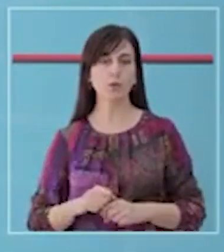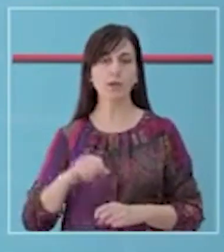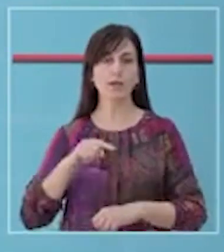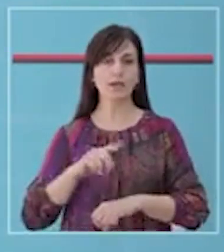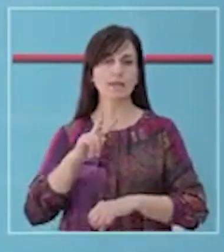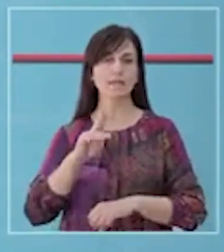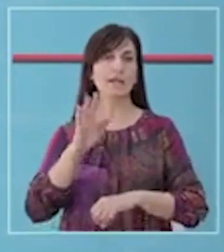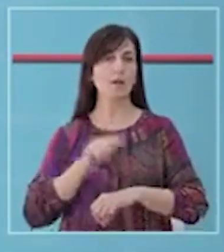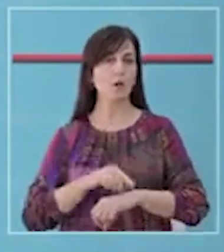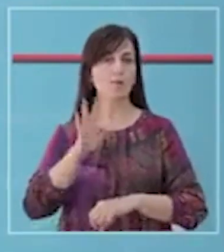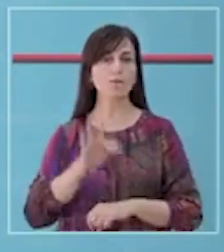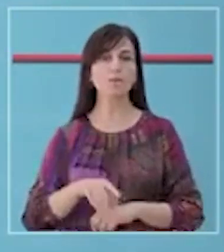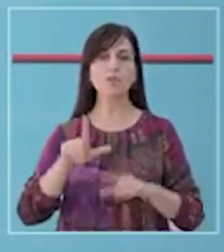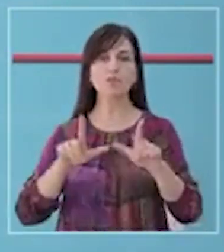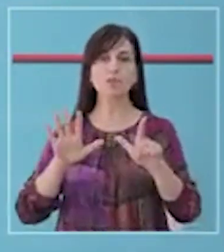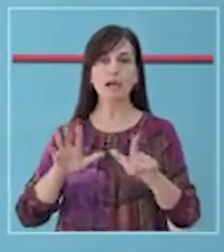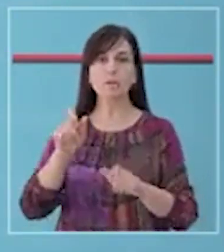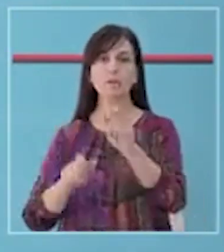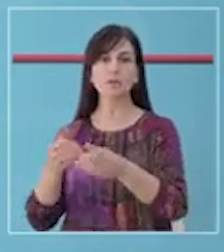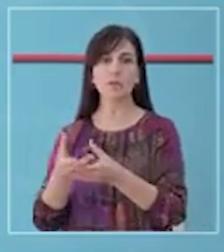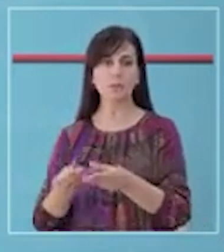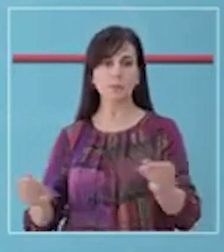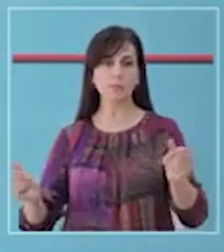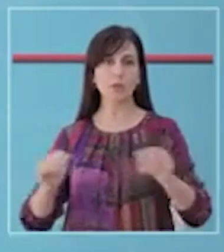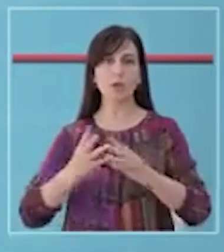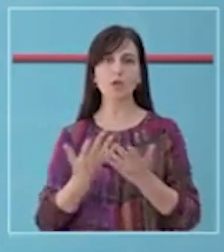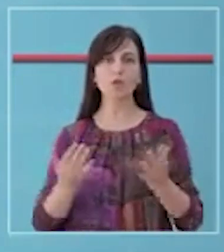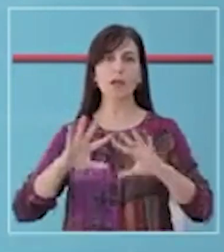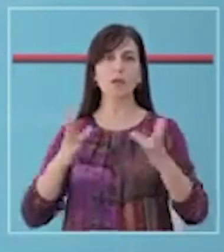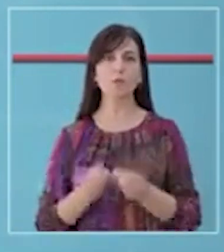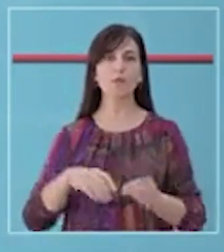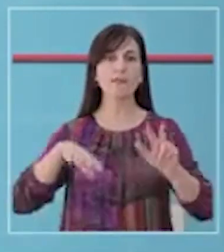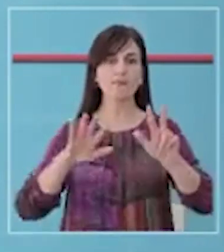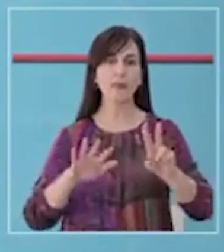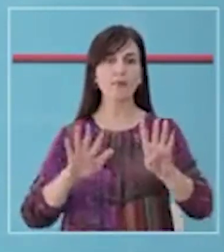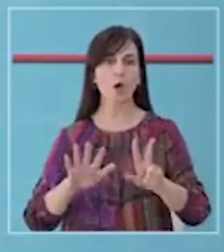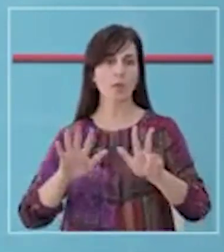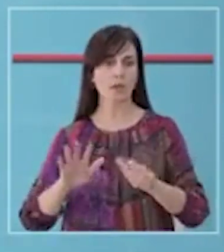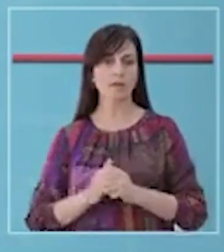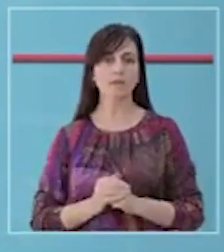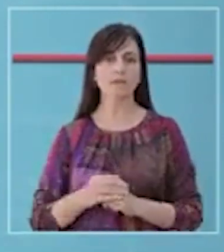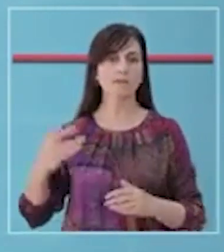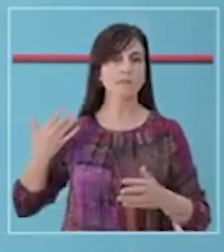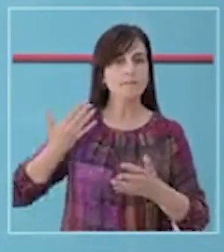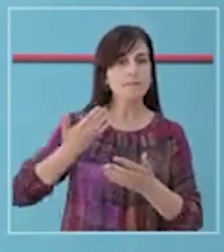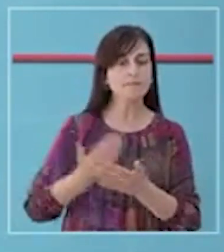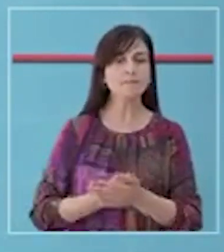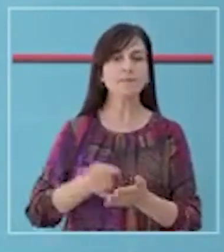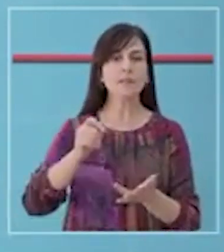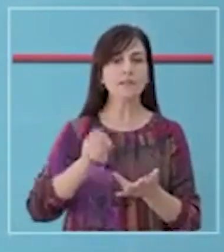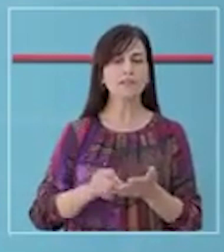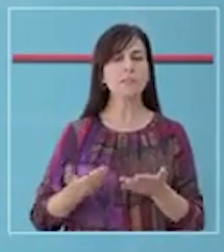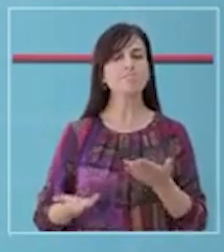fundit janë shëruar 7 qytetarë, duke e çuar në 898 numrin e të shëruarve. Nga fillimi i epidemisë janë kryer